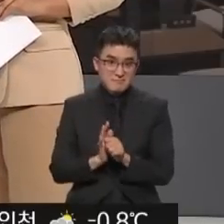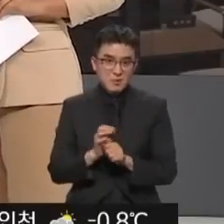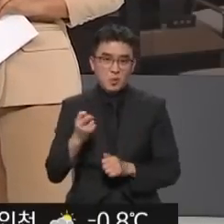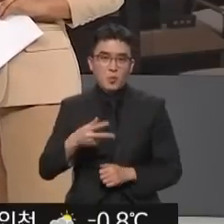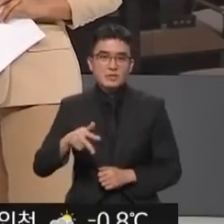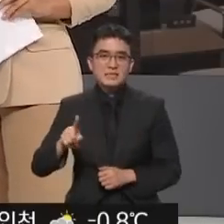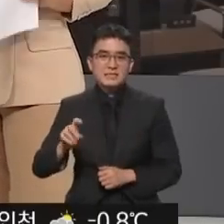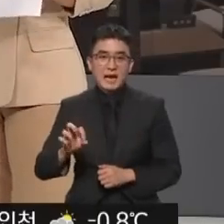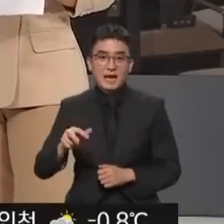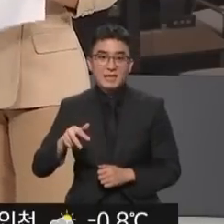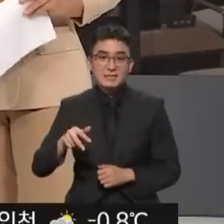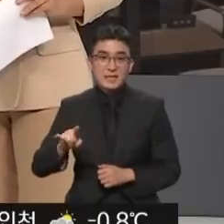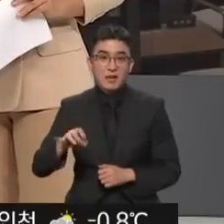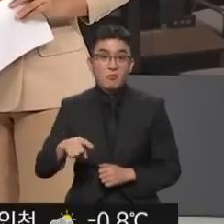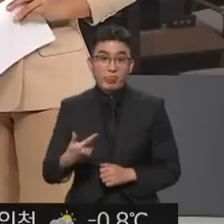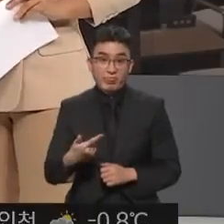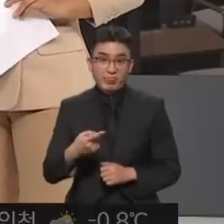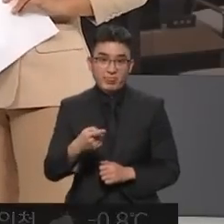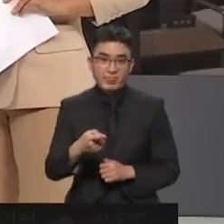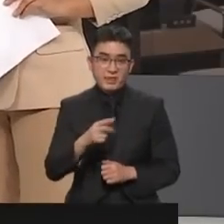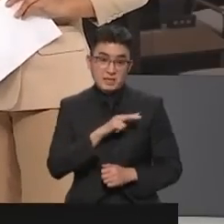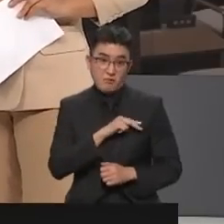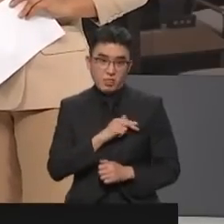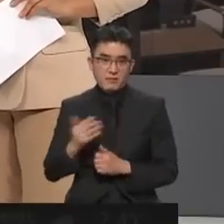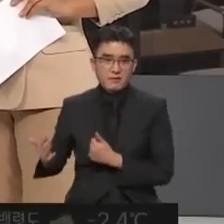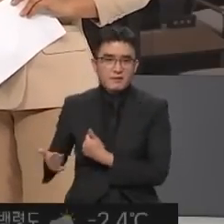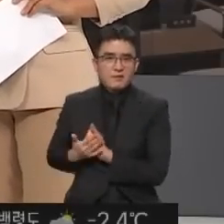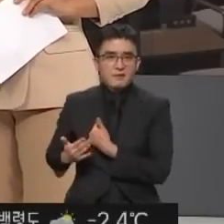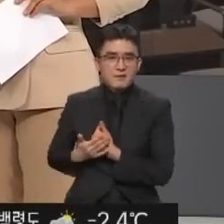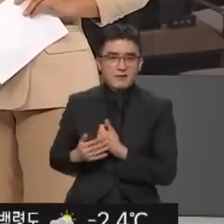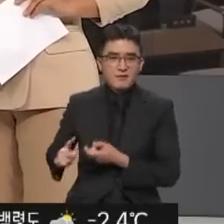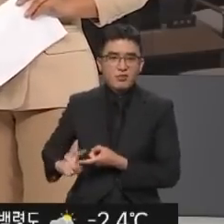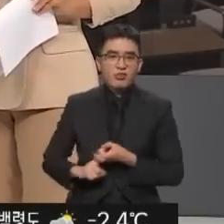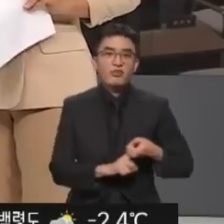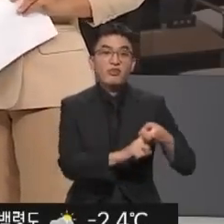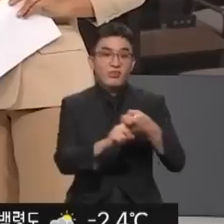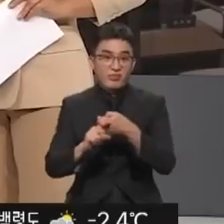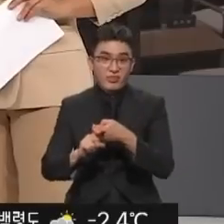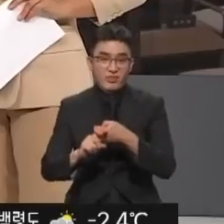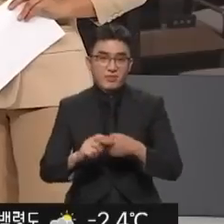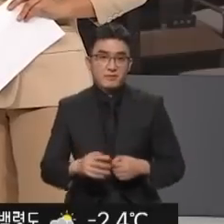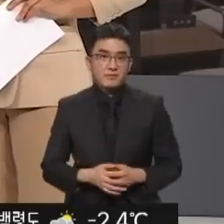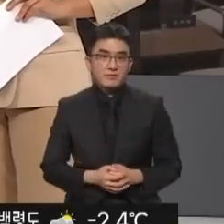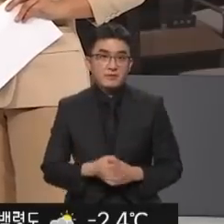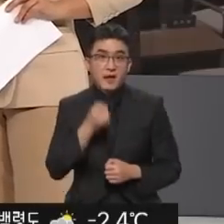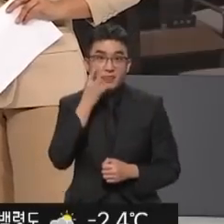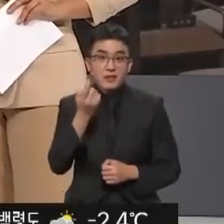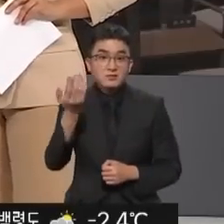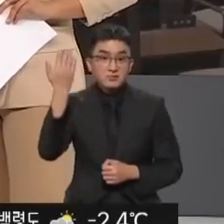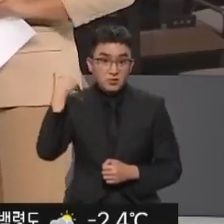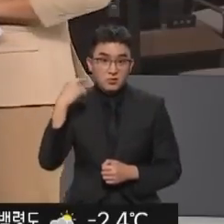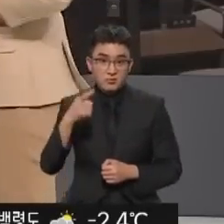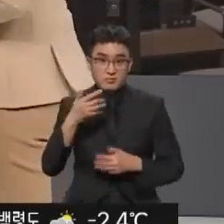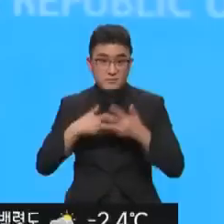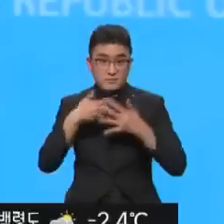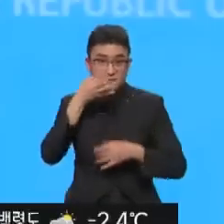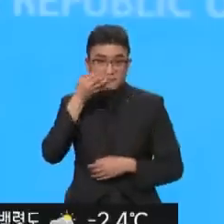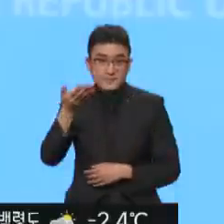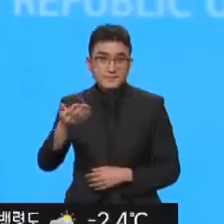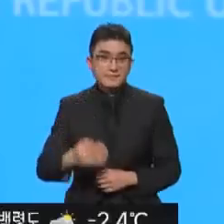덕택이 컸습니다. 윤핵관 장재원 의원과의 연대설 얘긴데요. 한 달 전 장면부터 먼저 보시죠.